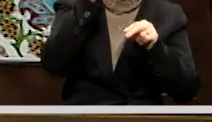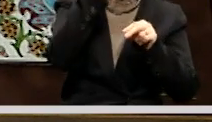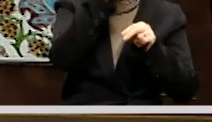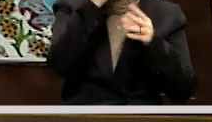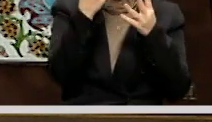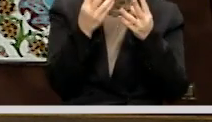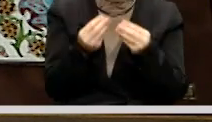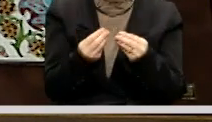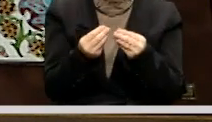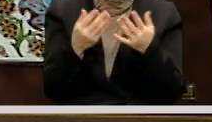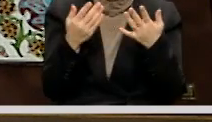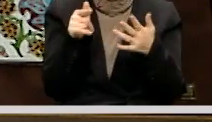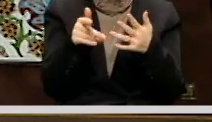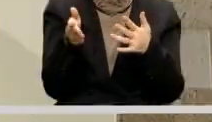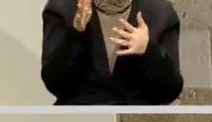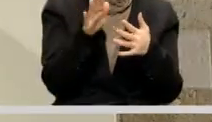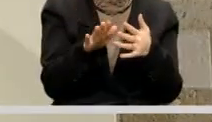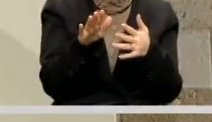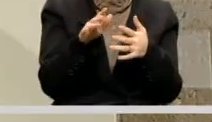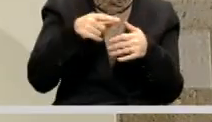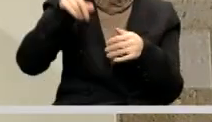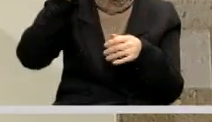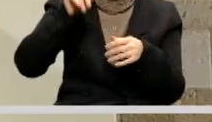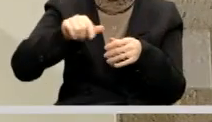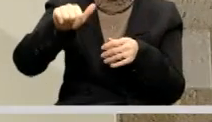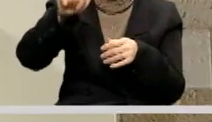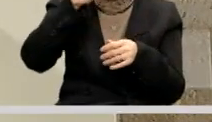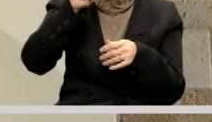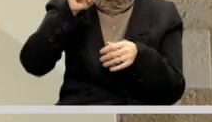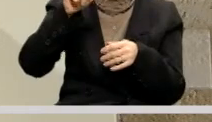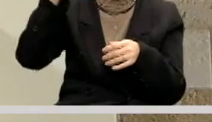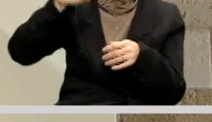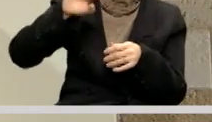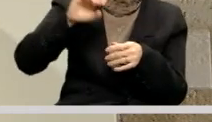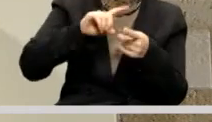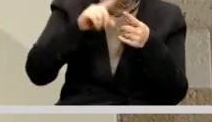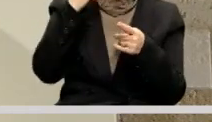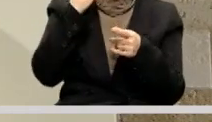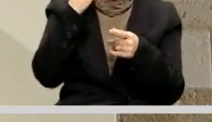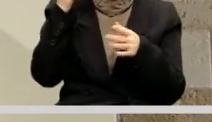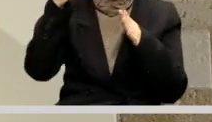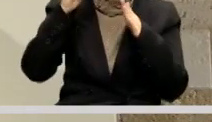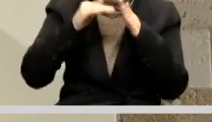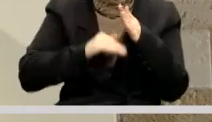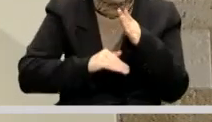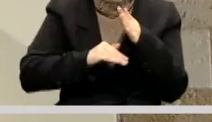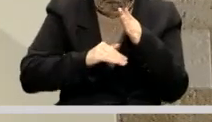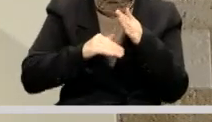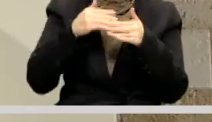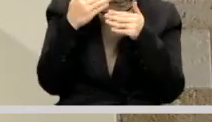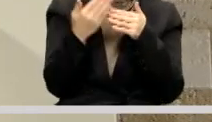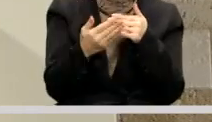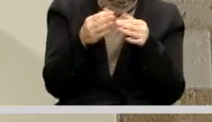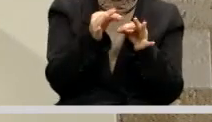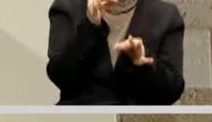günlük fiziksel aktivite, günlük su tüketimi, günlük işte tuz ve şeker alımının kısıtlanmasıyla beraber kişilerin